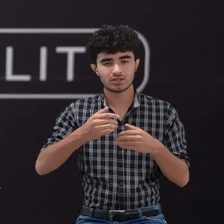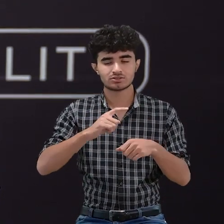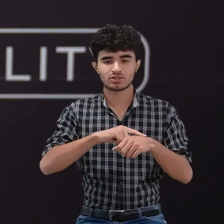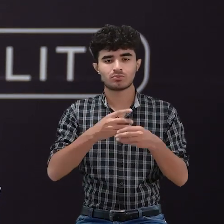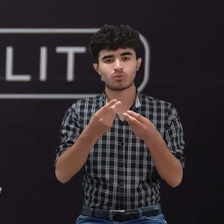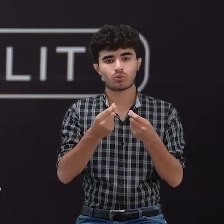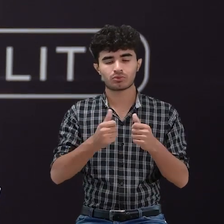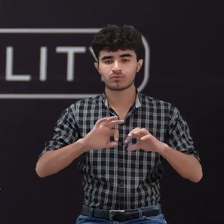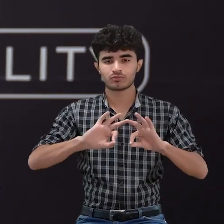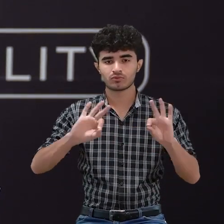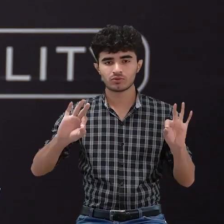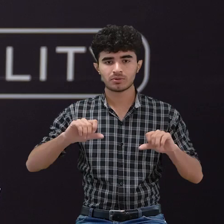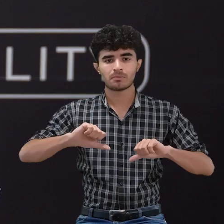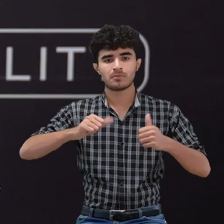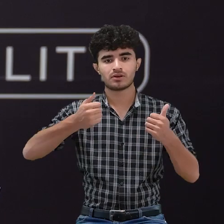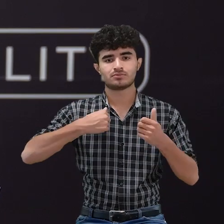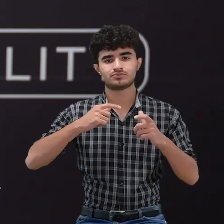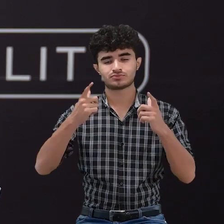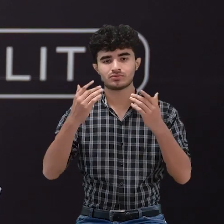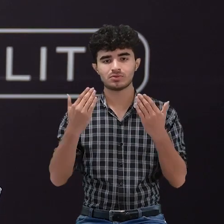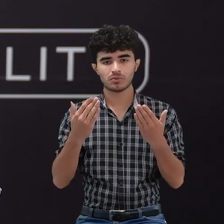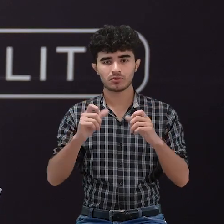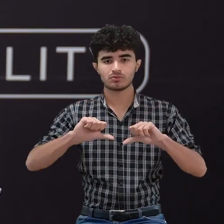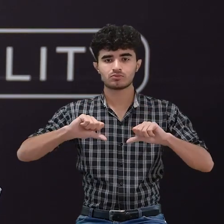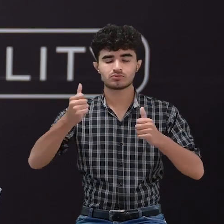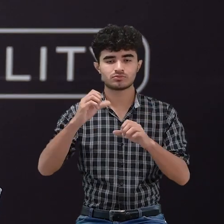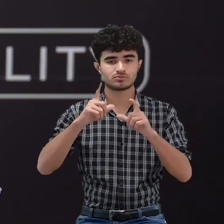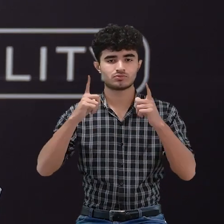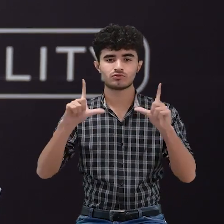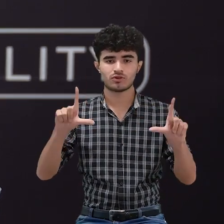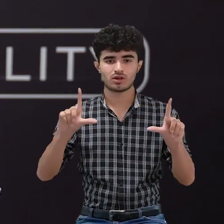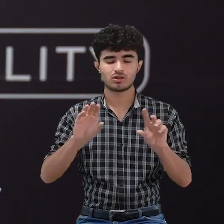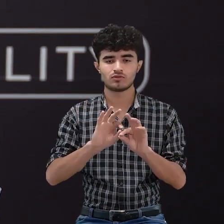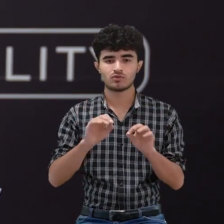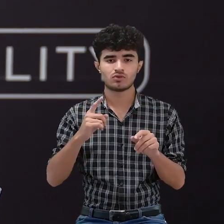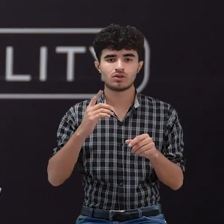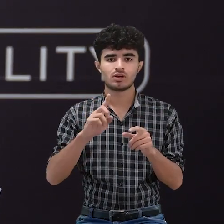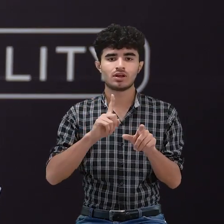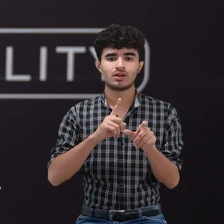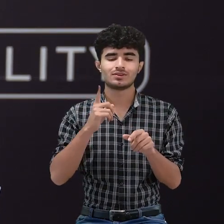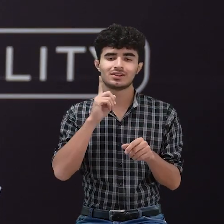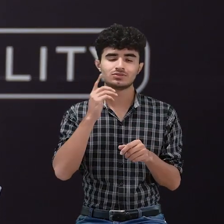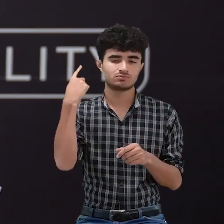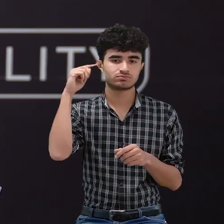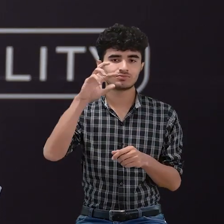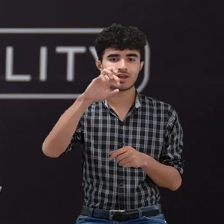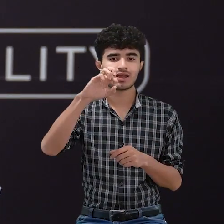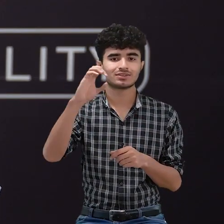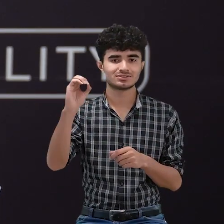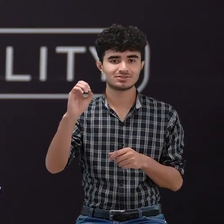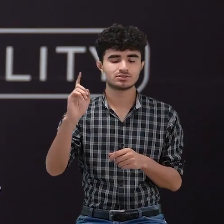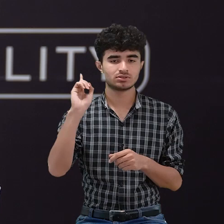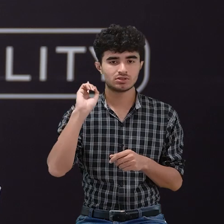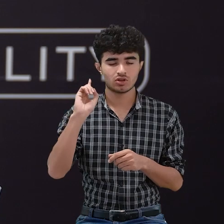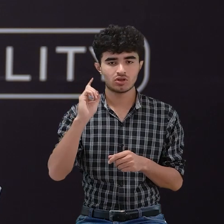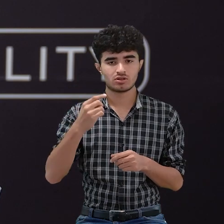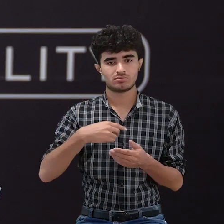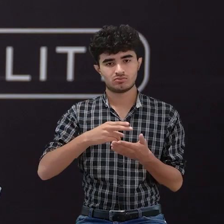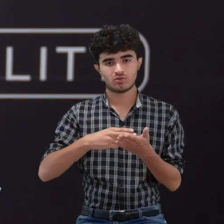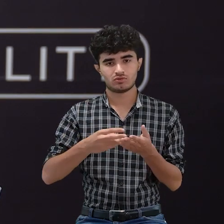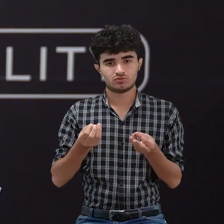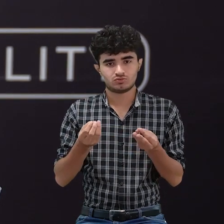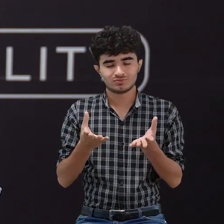वो किसी न किसी तरह से वो वक्त गुज़र गया और मैं ग्रेजुएट करके अर्ली 80s में